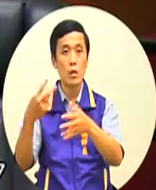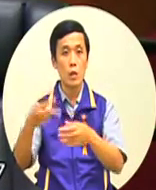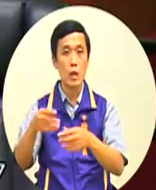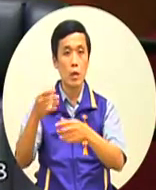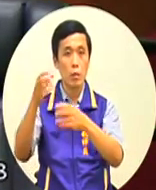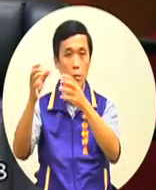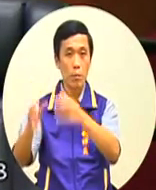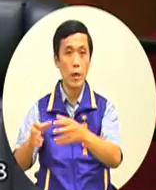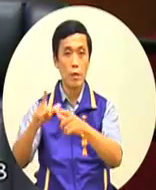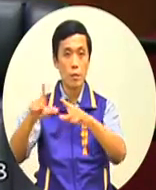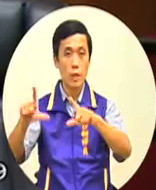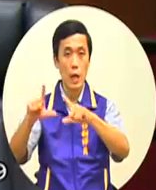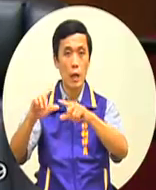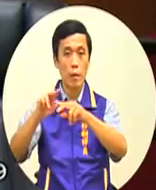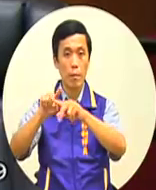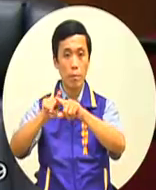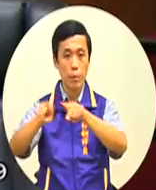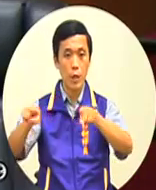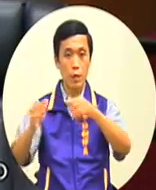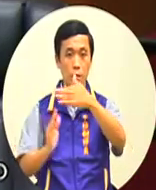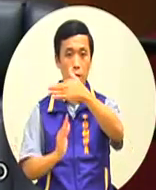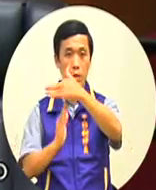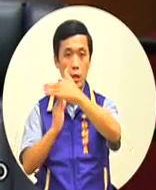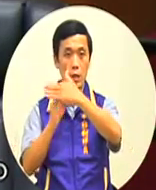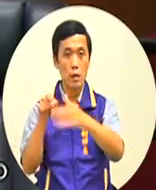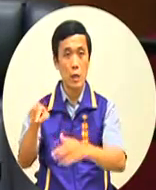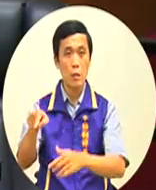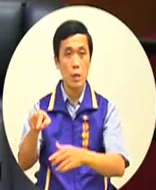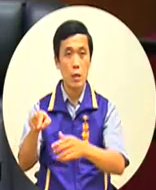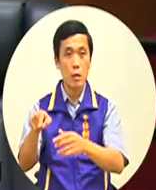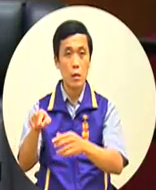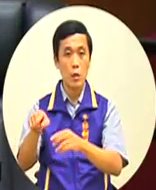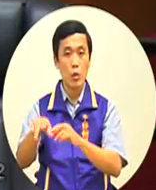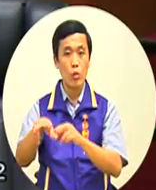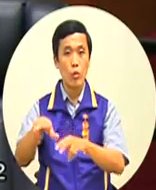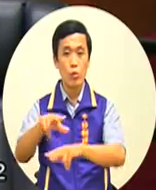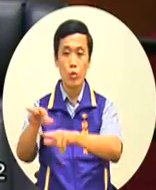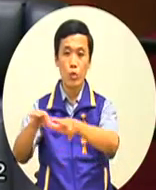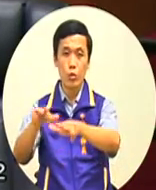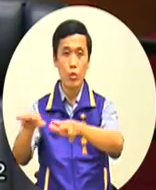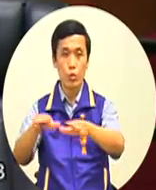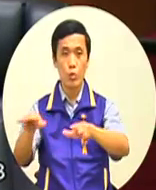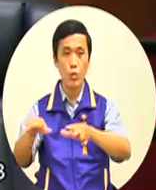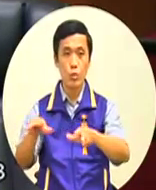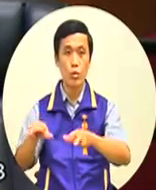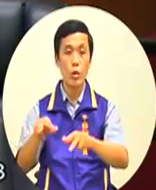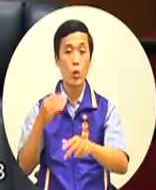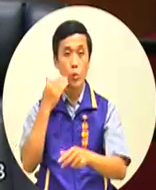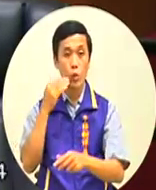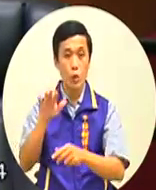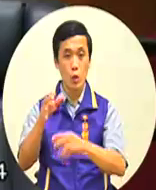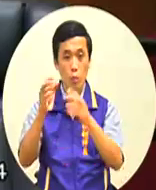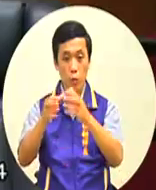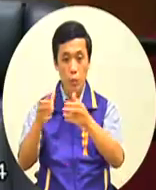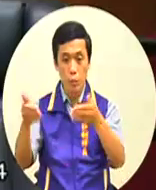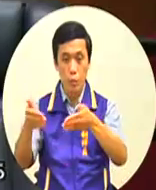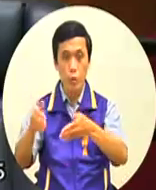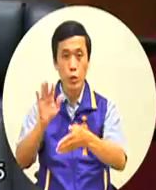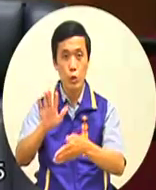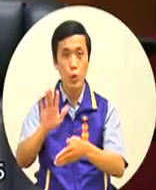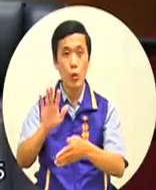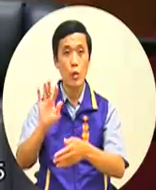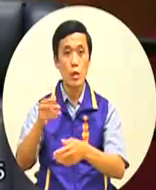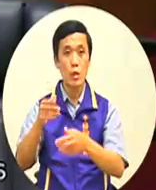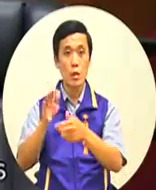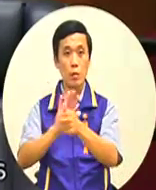这个完全没有开发的这个，而且开发也 不会造成我们这个博